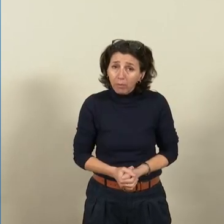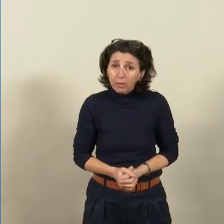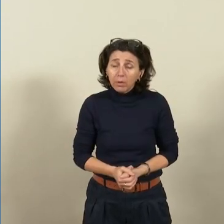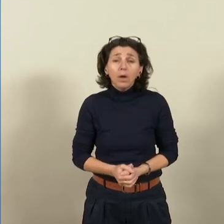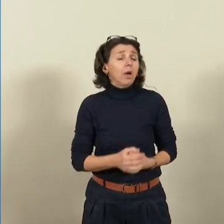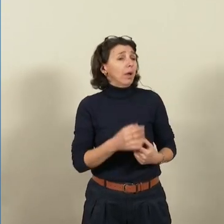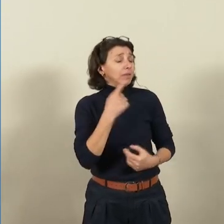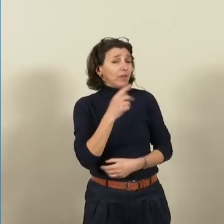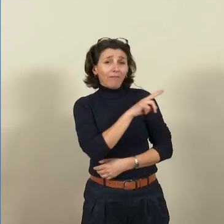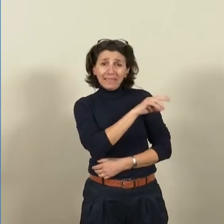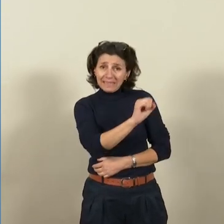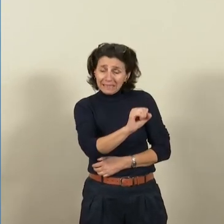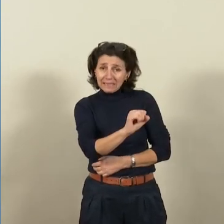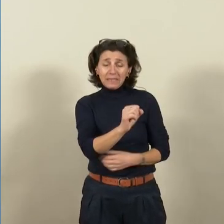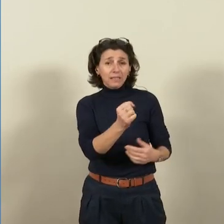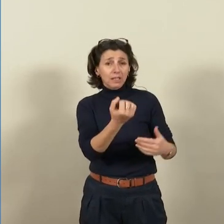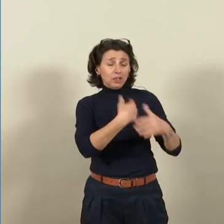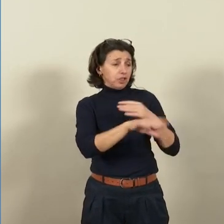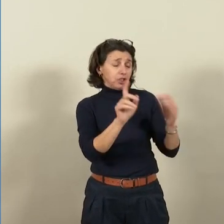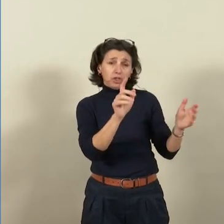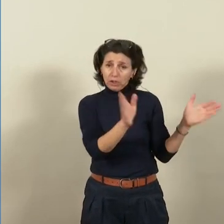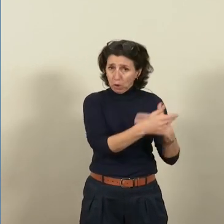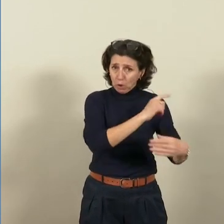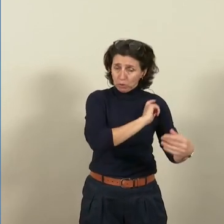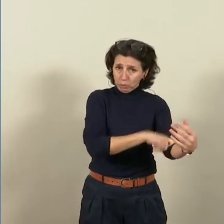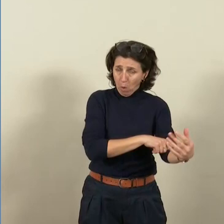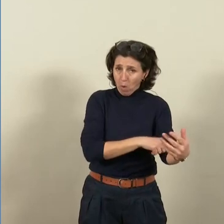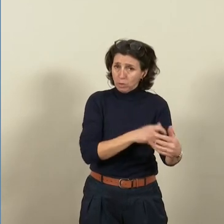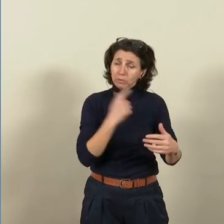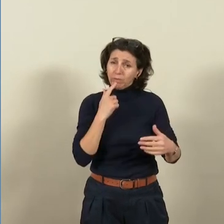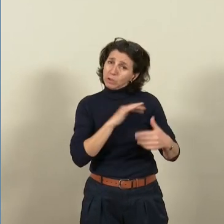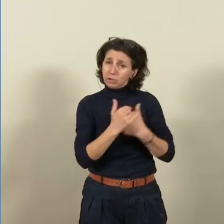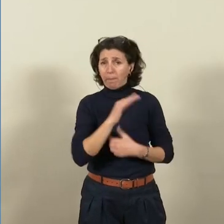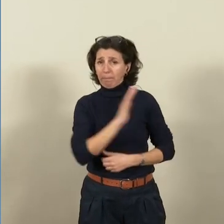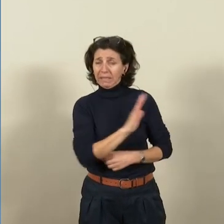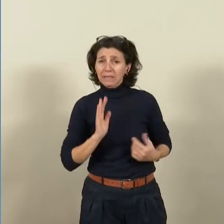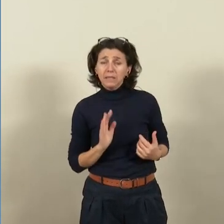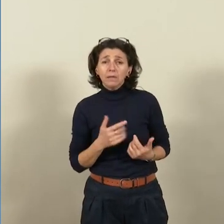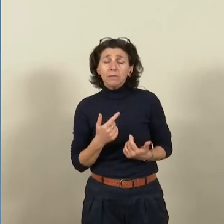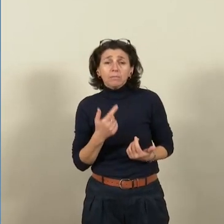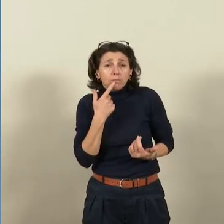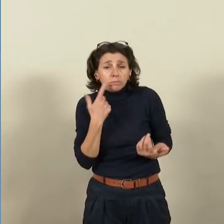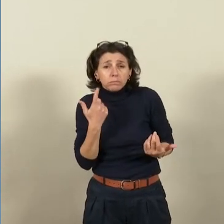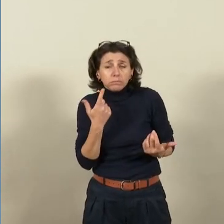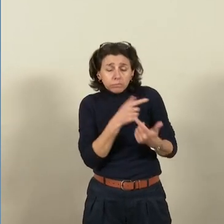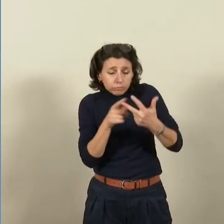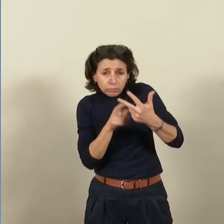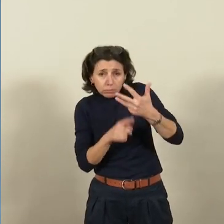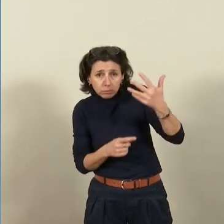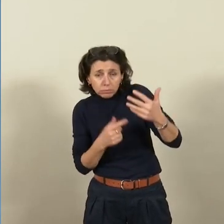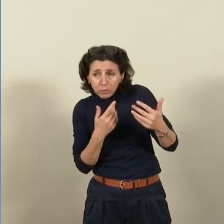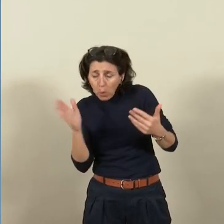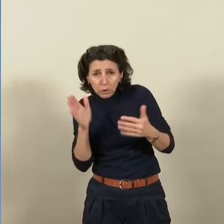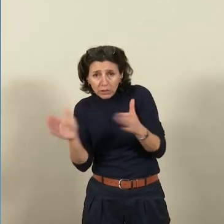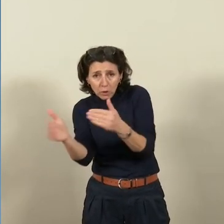violences sexistes et sexuelles dans le sport et que c'est la société euh je vois pas de quelle manière on peut pas globaliser